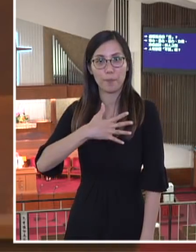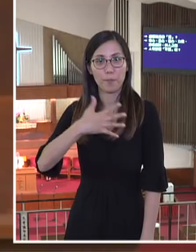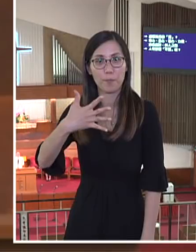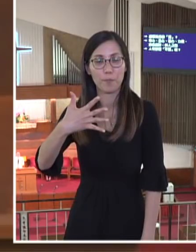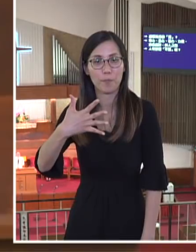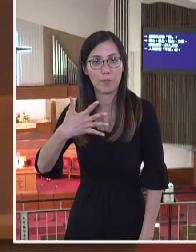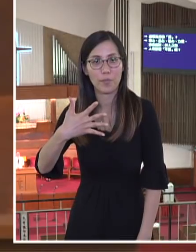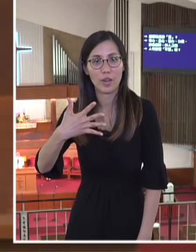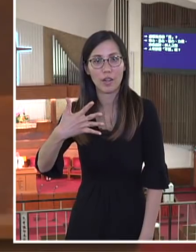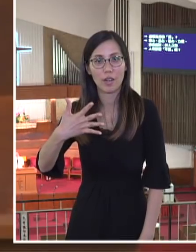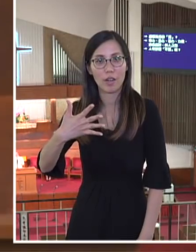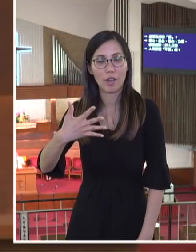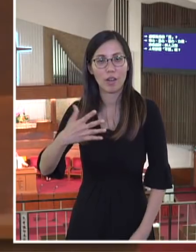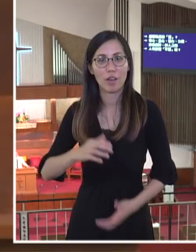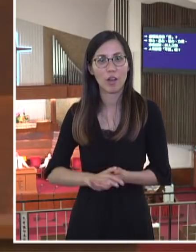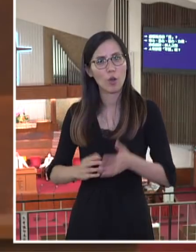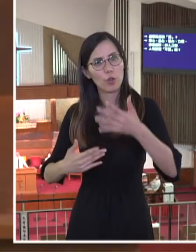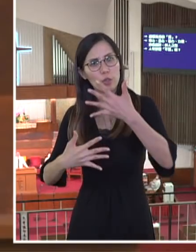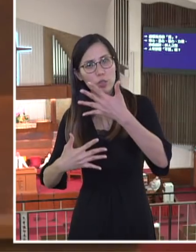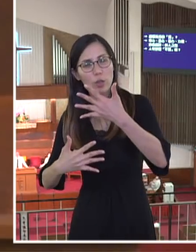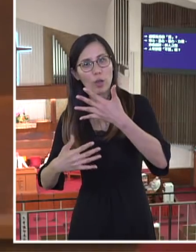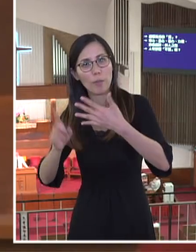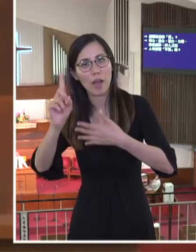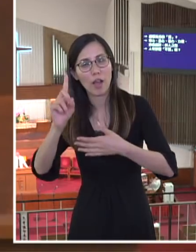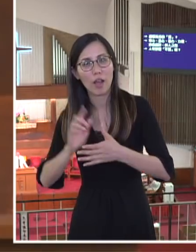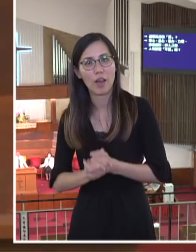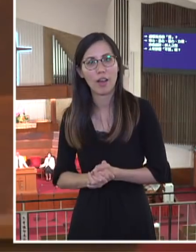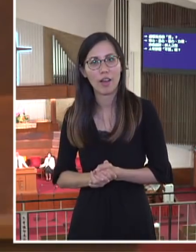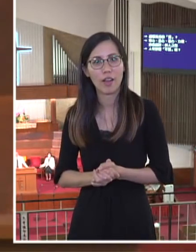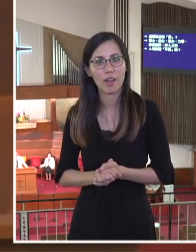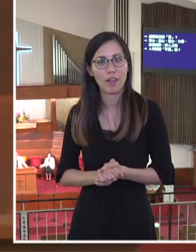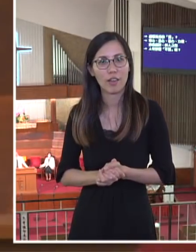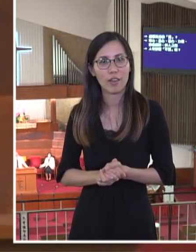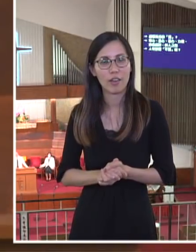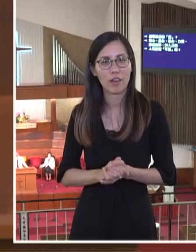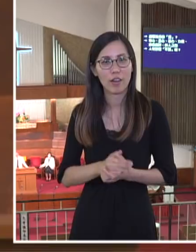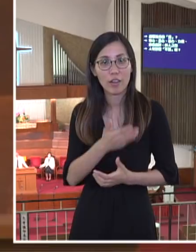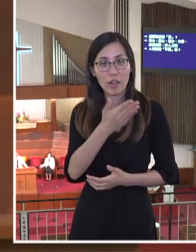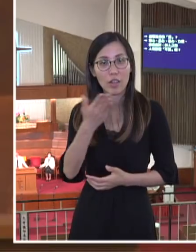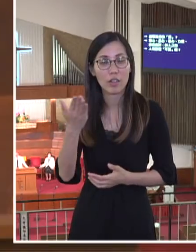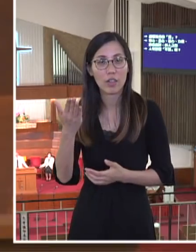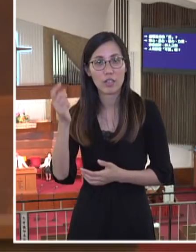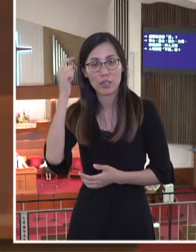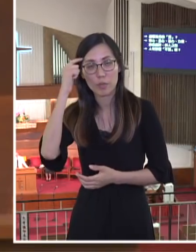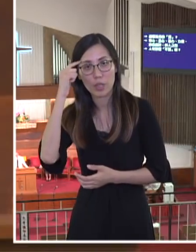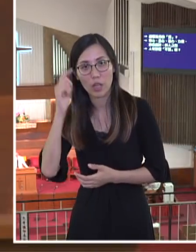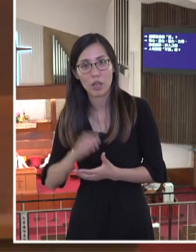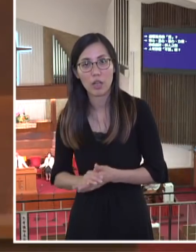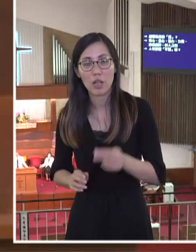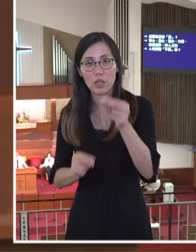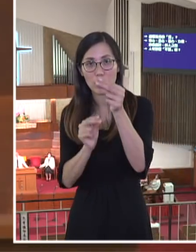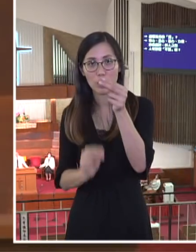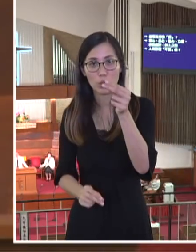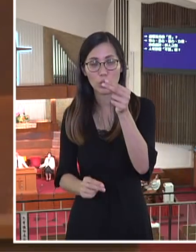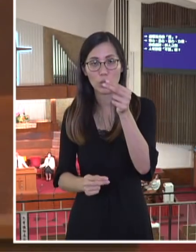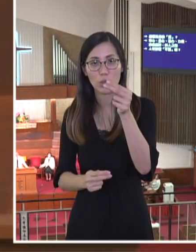道啊？你知道都证明你好关心呢个世界大事吓。7月24日原本是什么？